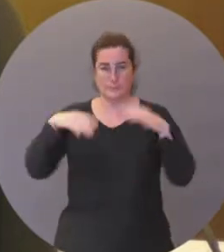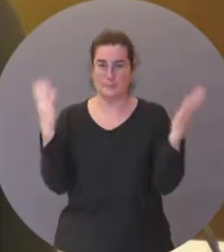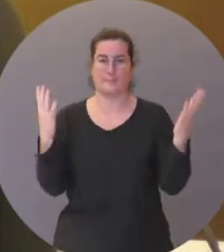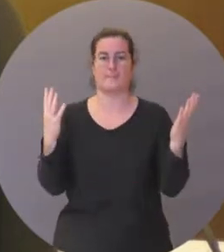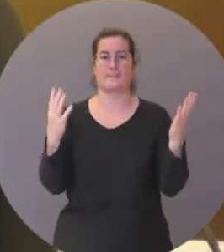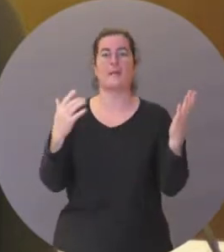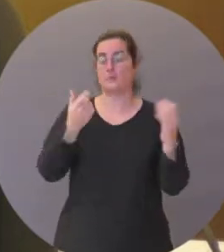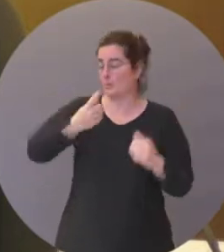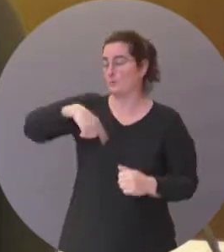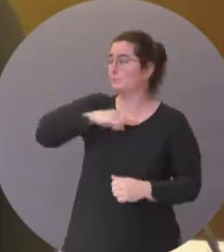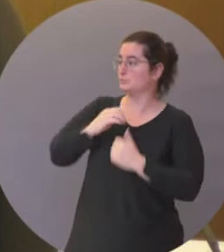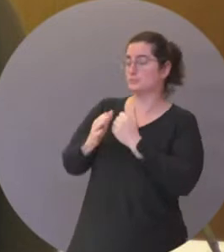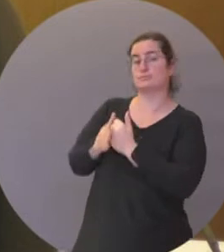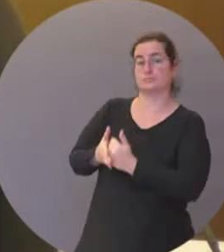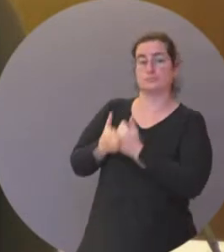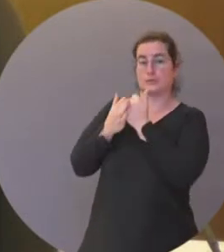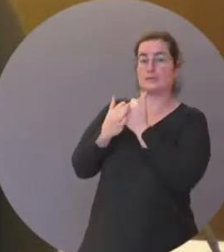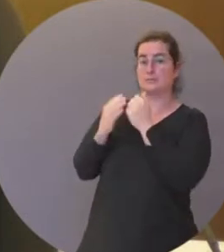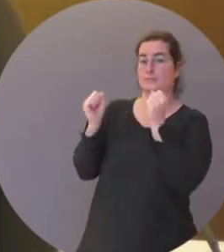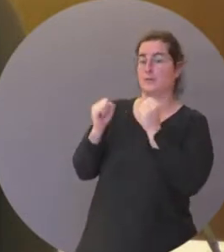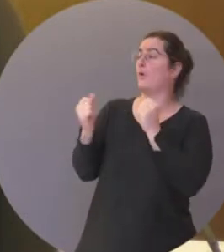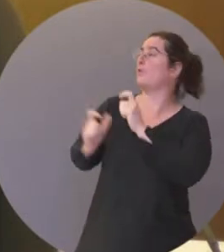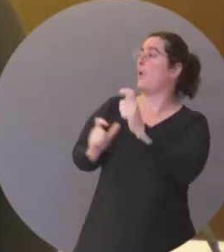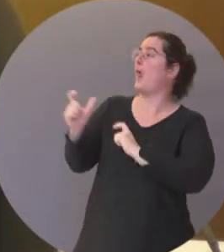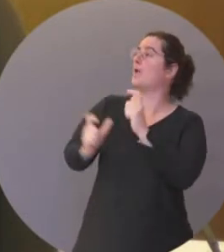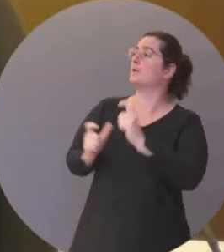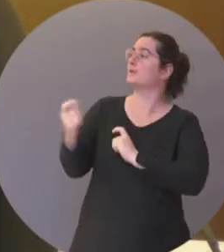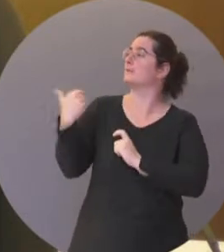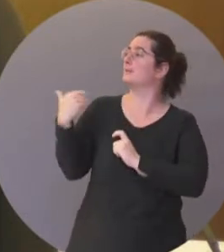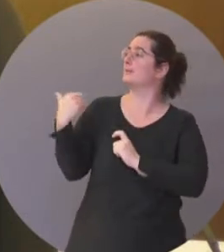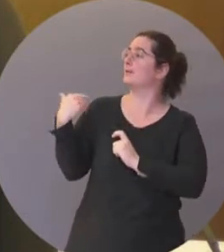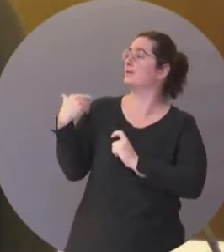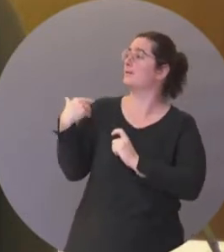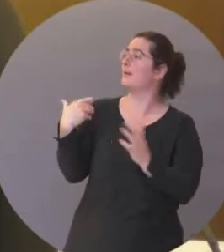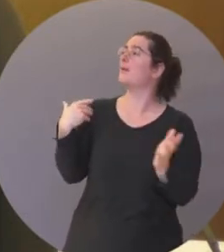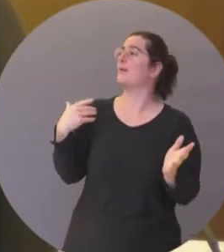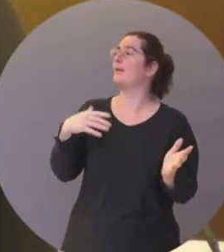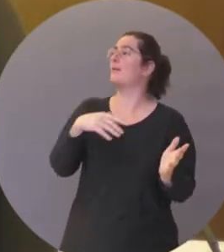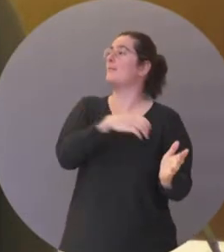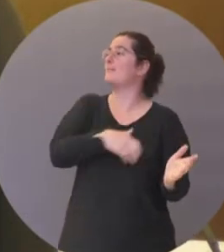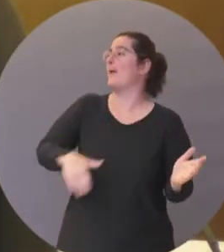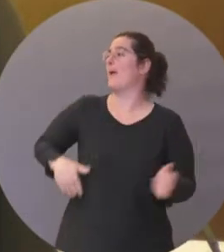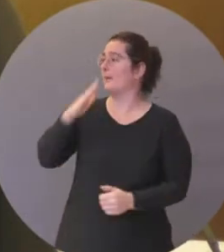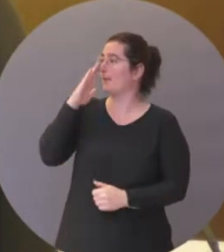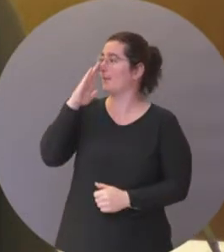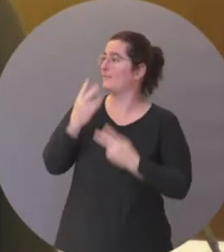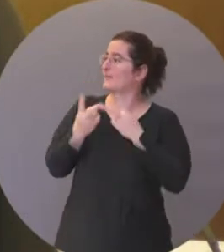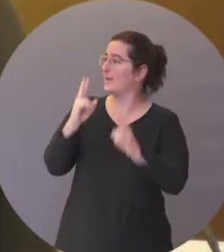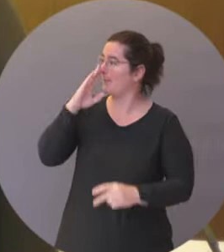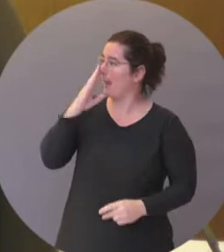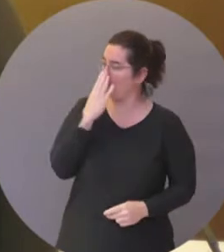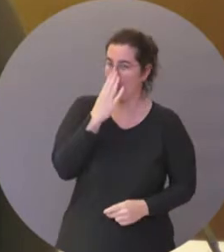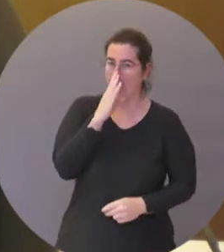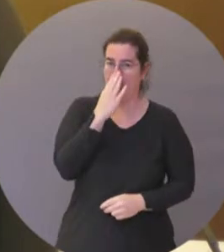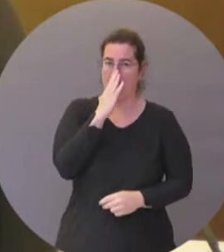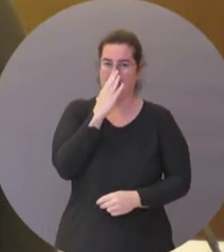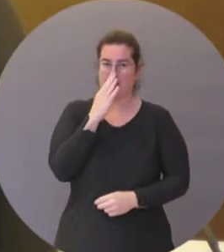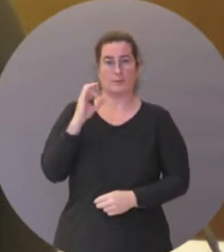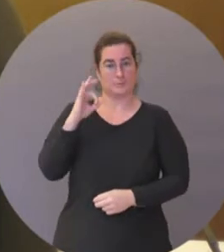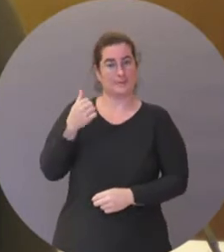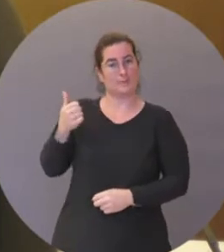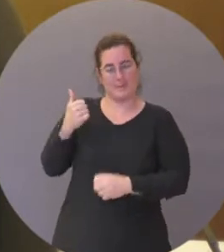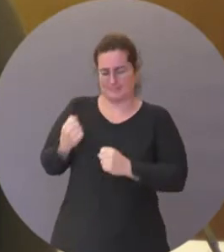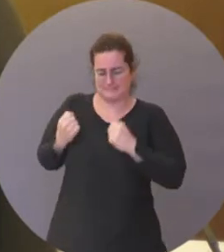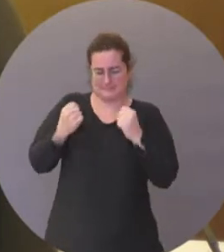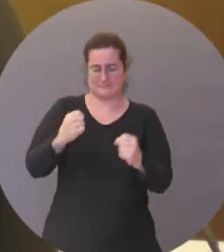demandes qui ont été faites par notre collègue mère de abonner et très engagée sur cette problématique